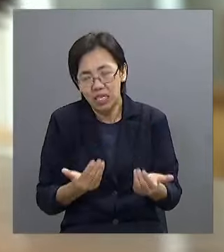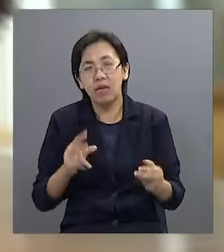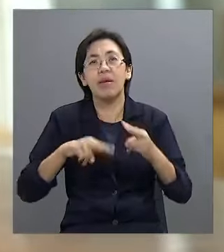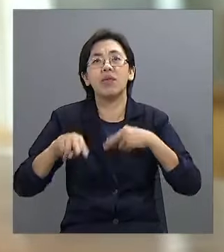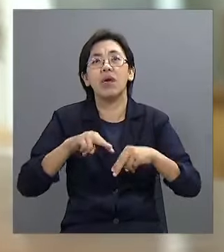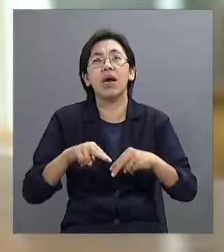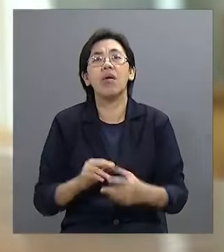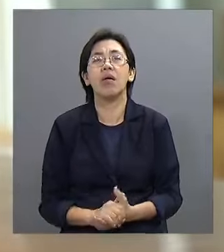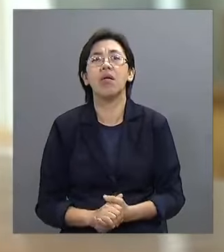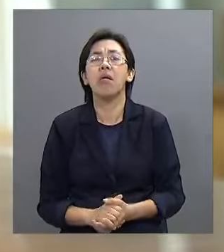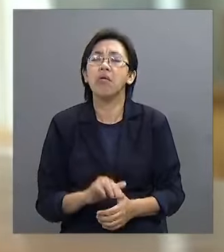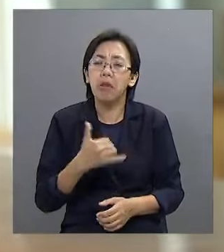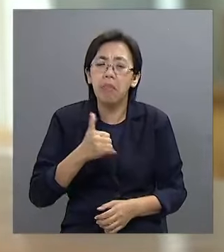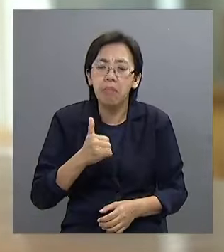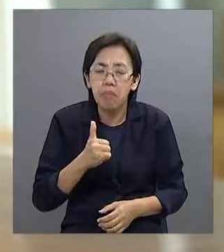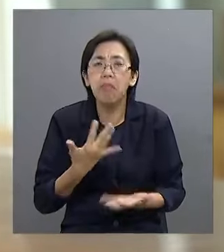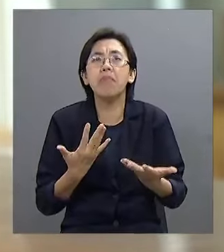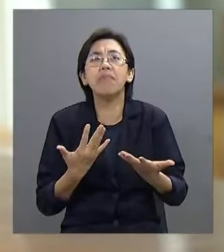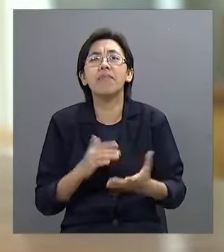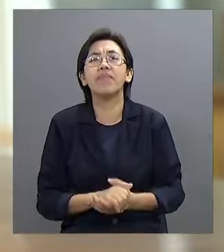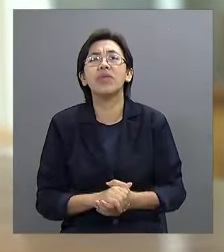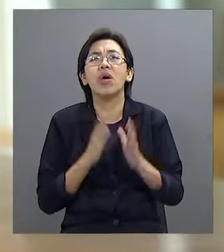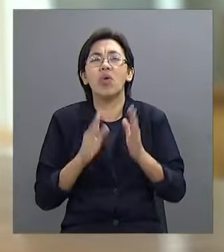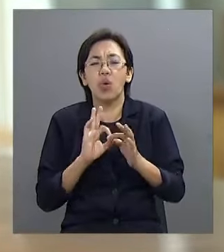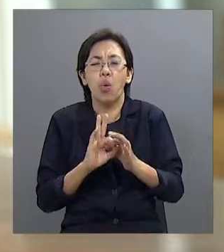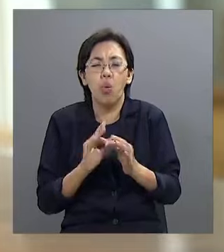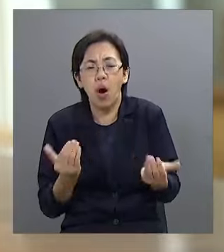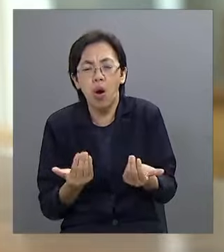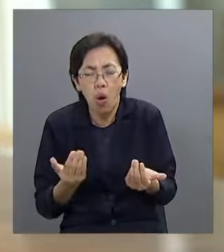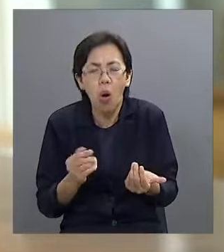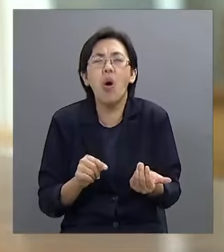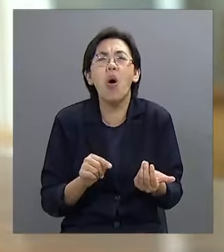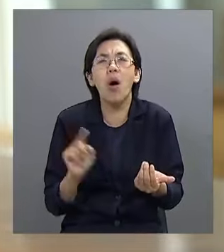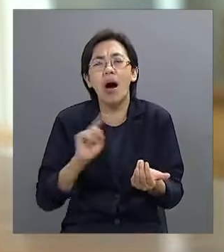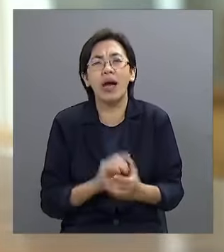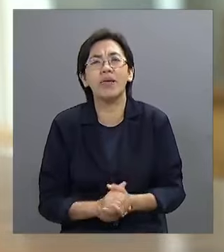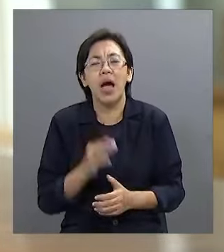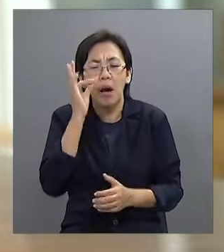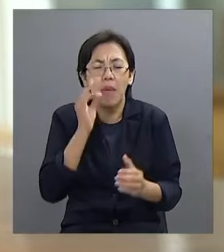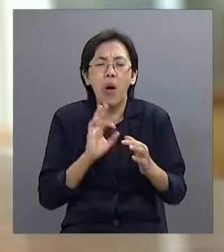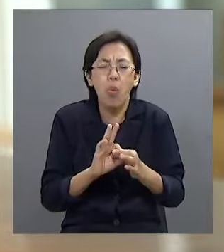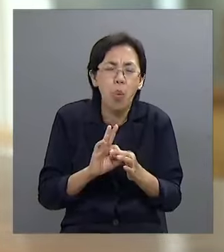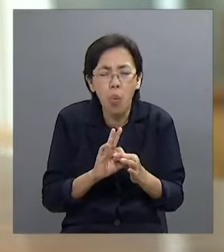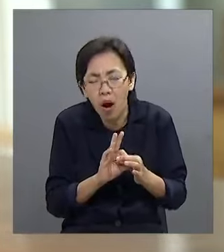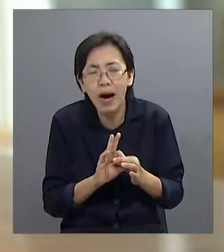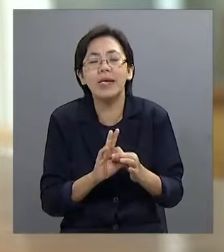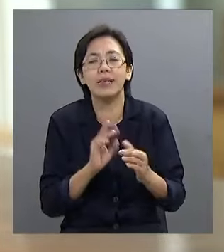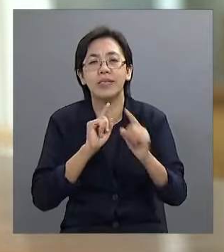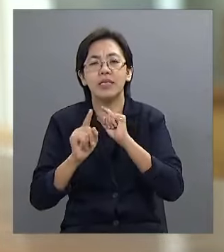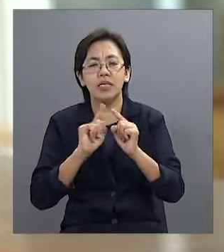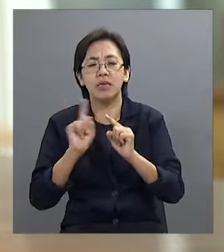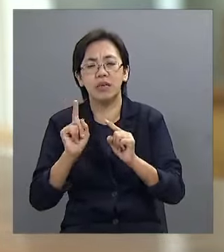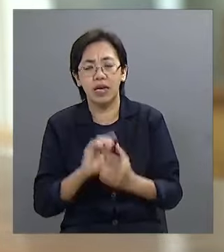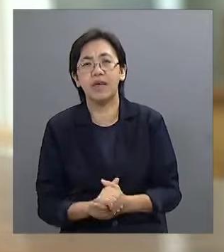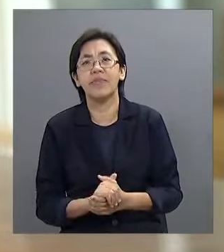คนก็ดีนะแบบว่าบางคนเขาก็ยังห่วงลูกเขาแต่ว่าตัวเขาก็ไม่ไหวเขาก็ต้องหนีบ้านเช่าแล้วอะไรเงี้ยเขาก็จะติดต่อเรามาว่าวันนั้นวันนี้นะเขาจะ